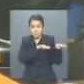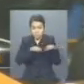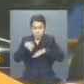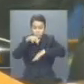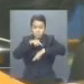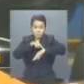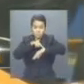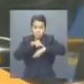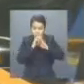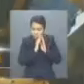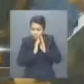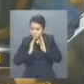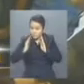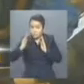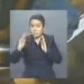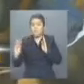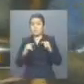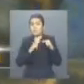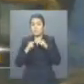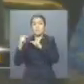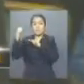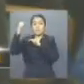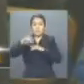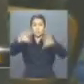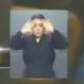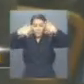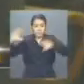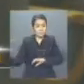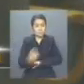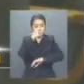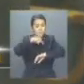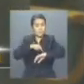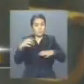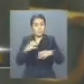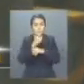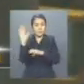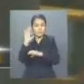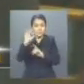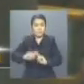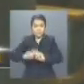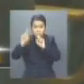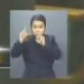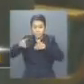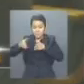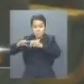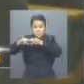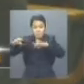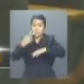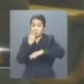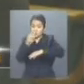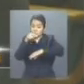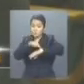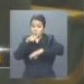งให้เห็นว่ารัฐบาลนั้นไม่ได้รวบรัดการแก้ไขรัฐธรรมนูญแต่ทั้งนี้ฝ่ายค้านก็ต้องคำนึงถึงการอภิปรายที่ไม่ควร